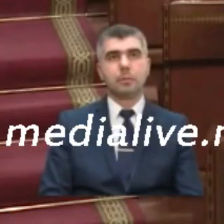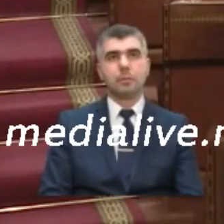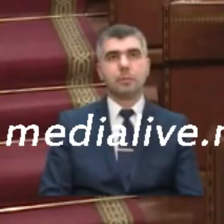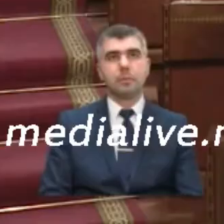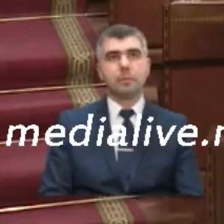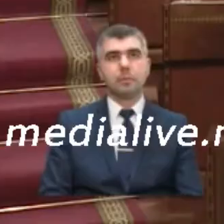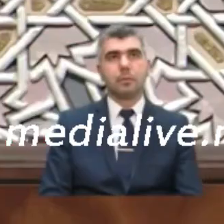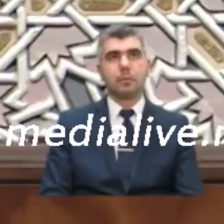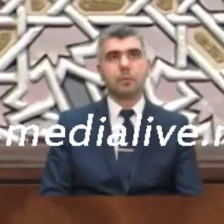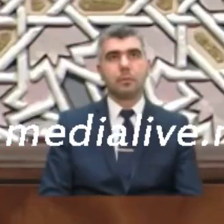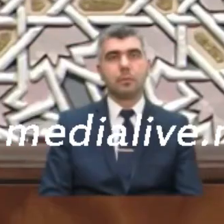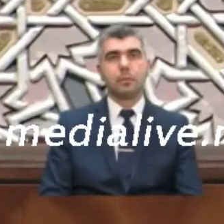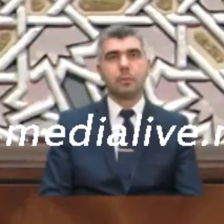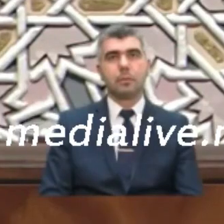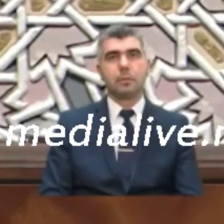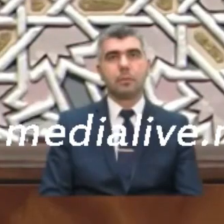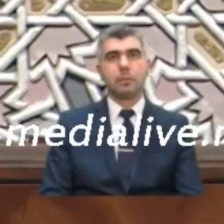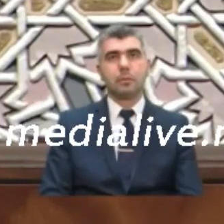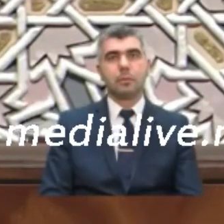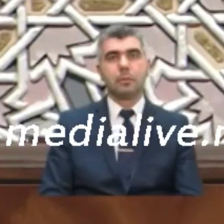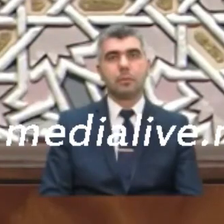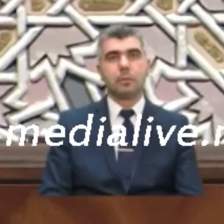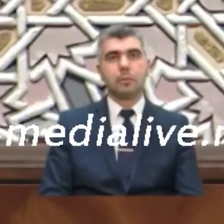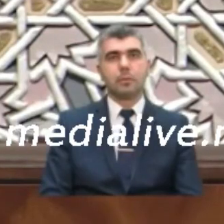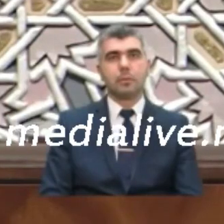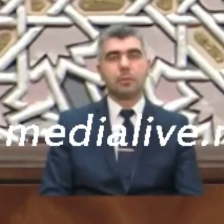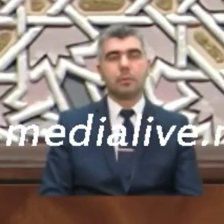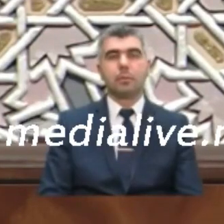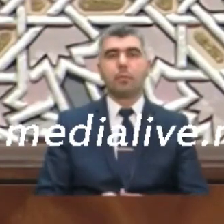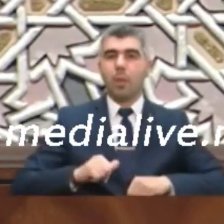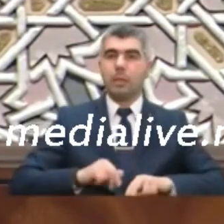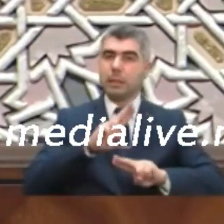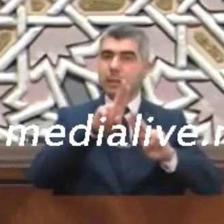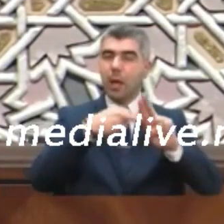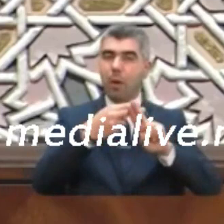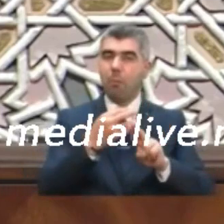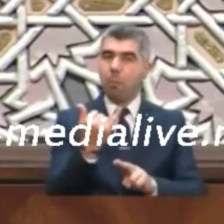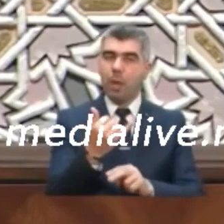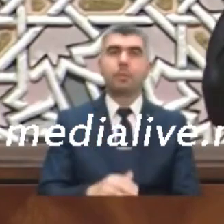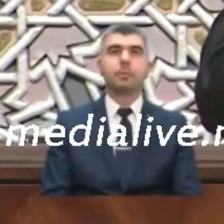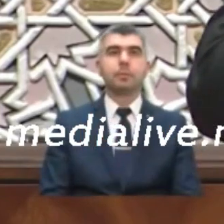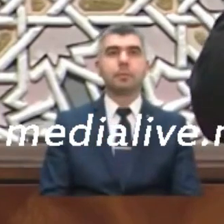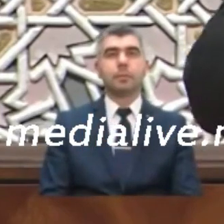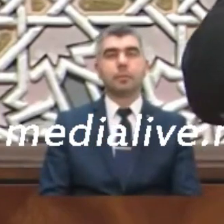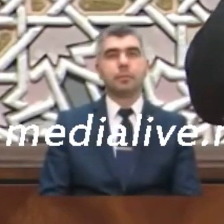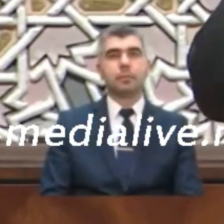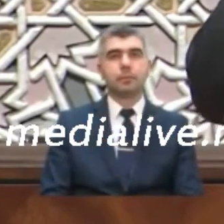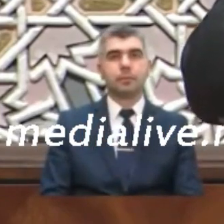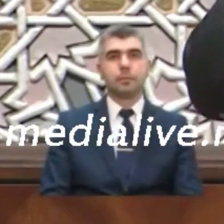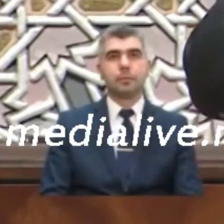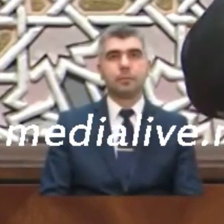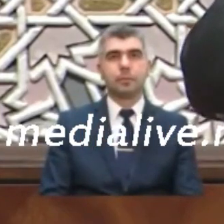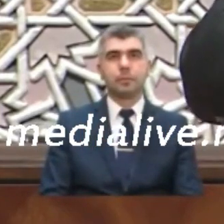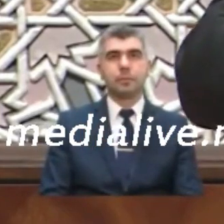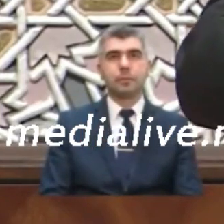النايب كيجاوب ما تقاطعوش، الله يخليك، تفضلوا. تفضل السيد الوزير،